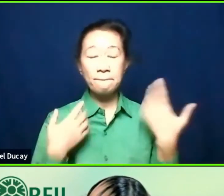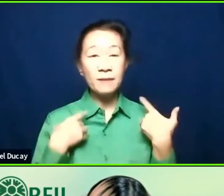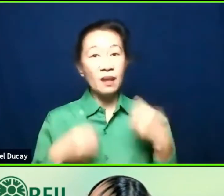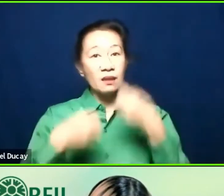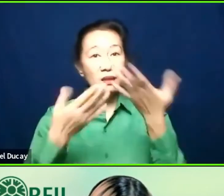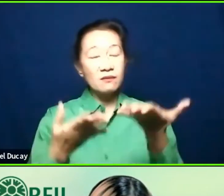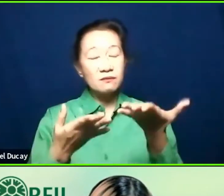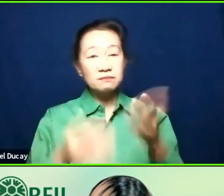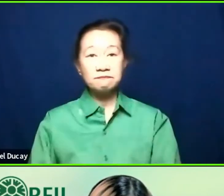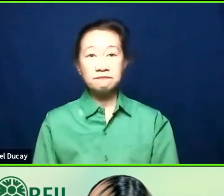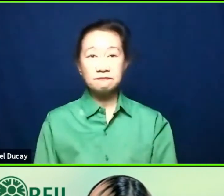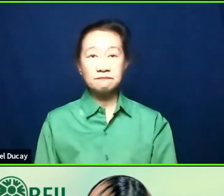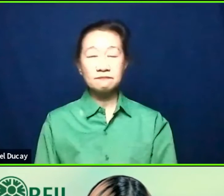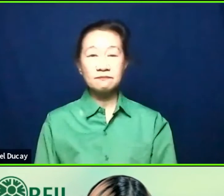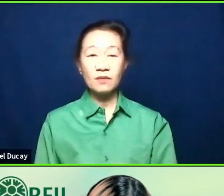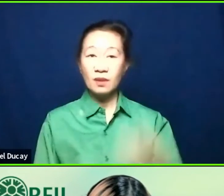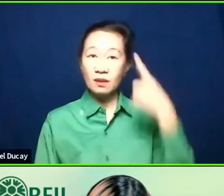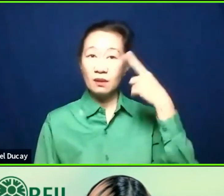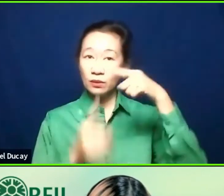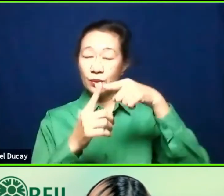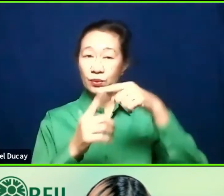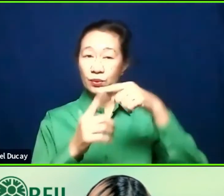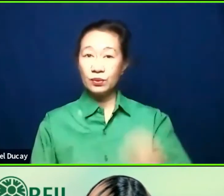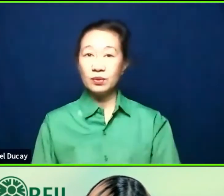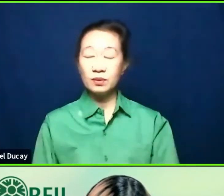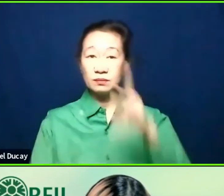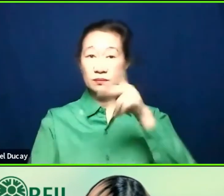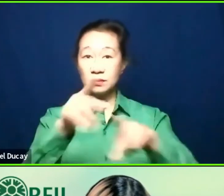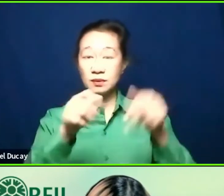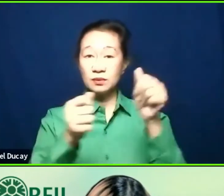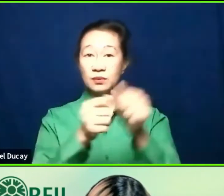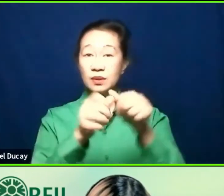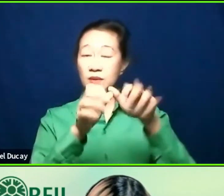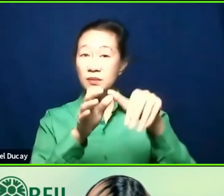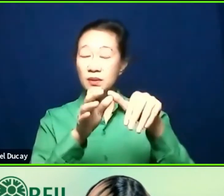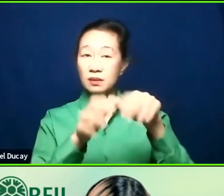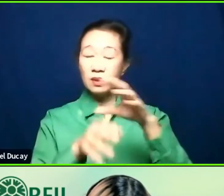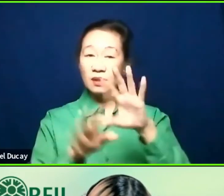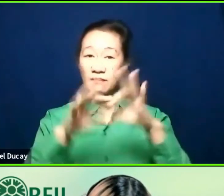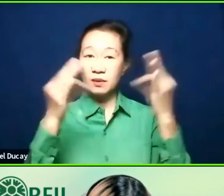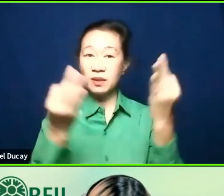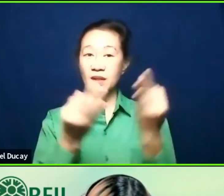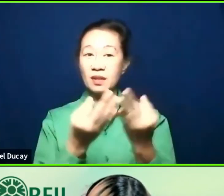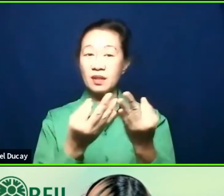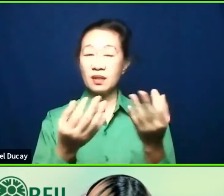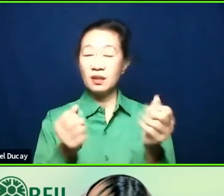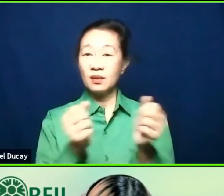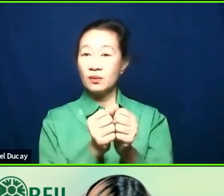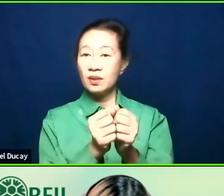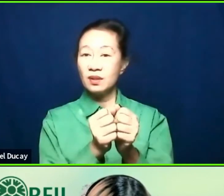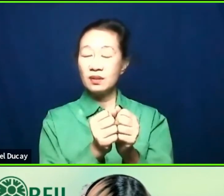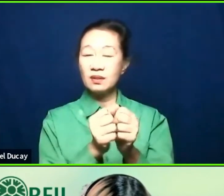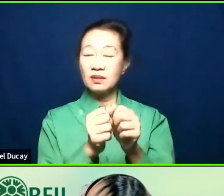nagbibigay, no, ng sa mga taong may kapansanan, no, at sa kapamilya na may anak na may